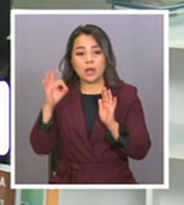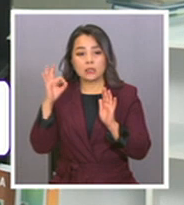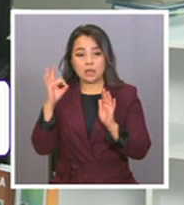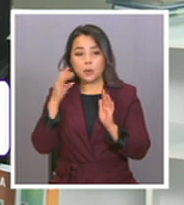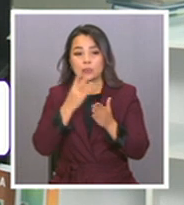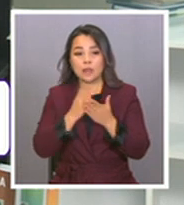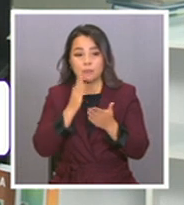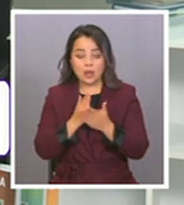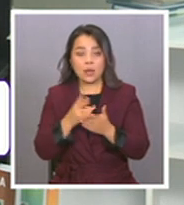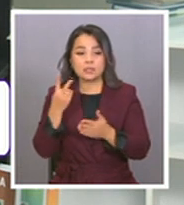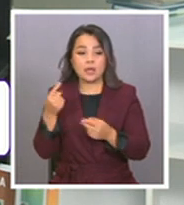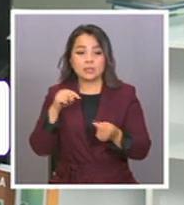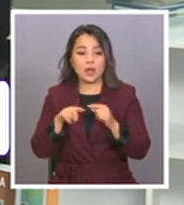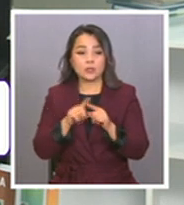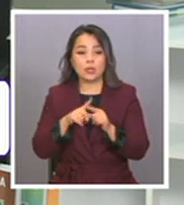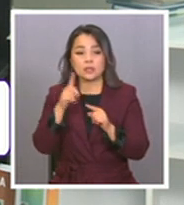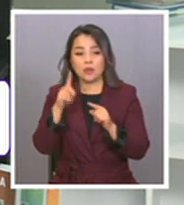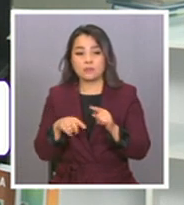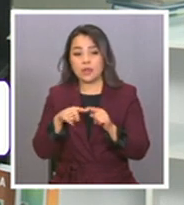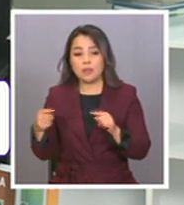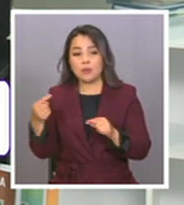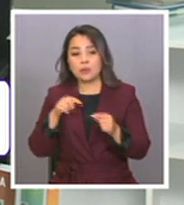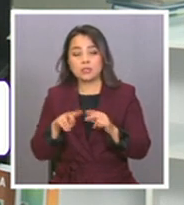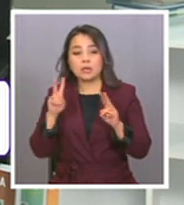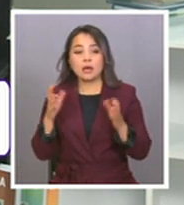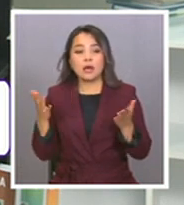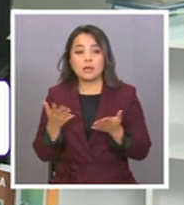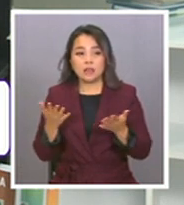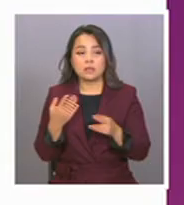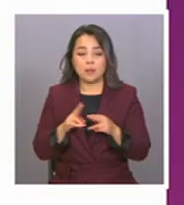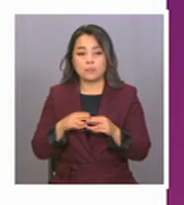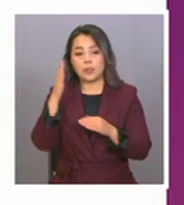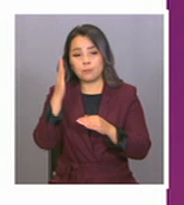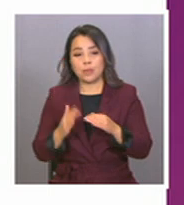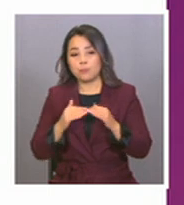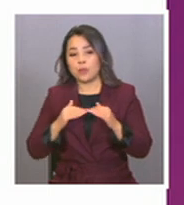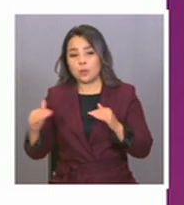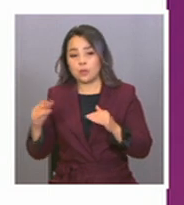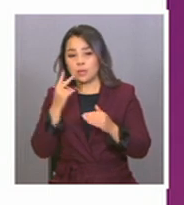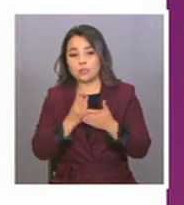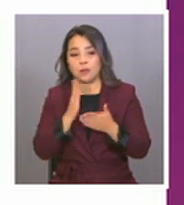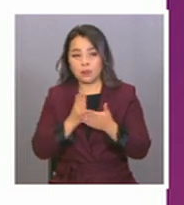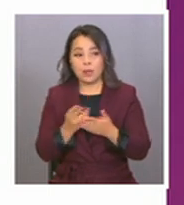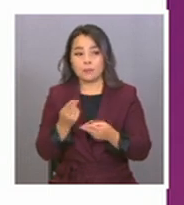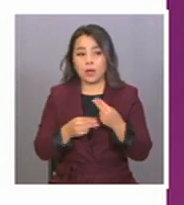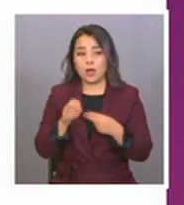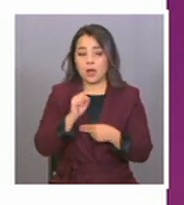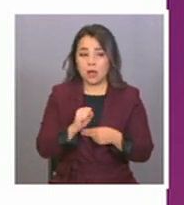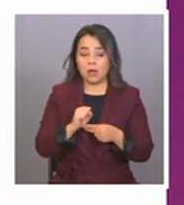жатқан екі вектор бір-біріне қалай орналасқан? Әрине олар перпендикуляр орналасқан. Оның белгіленуі А